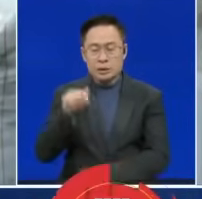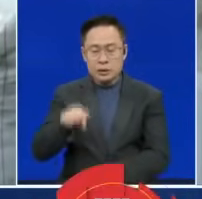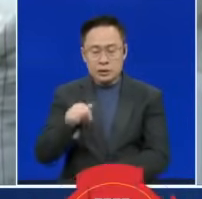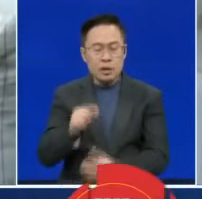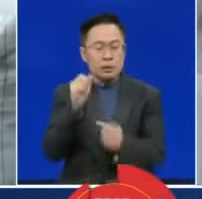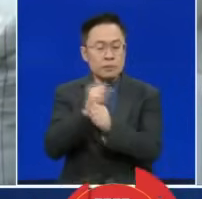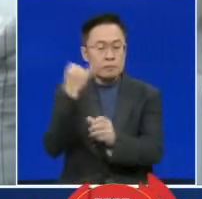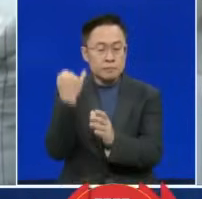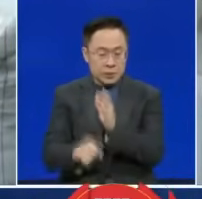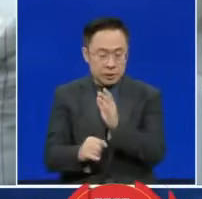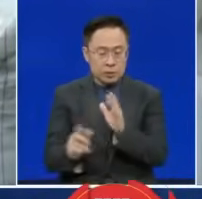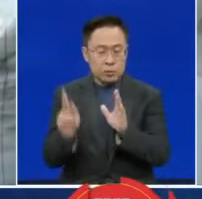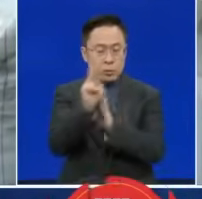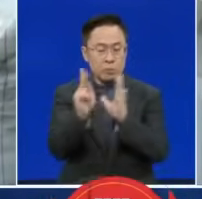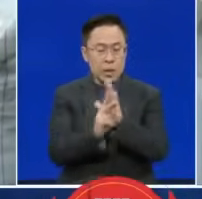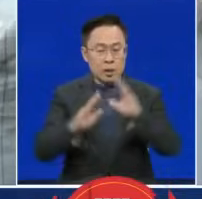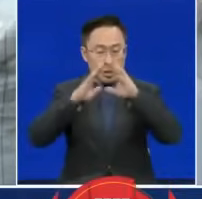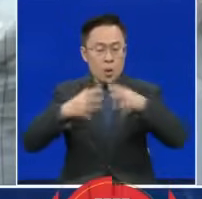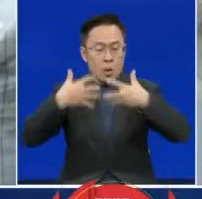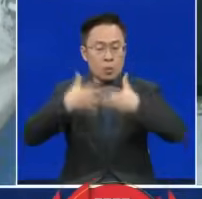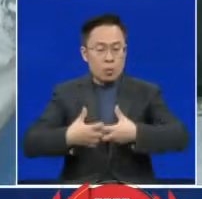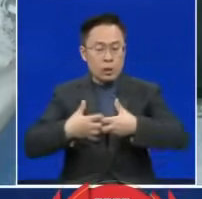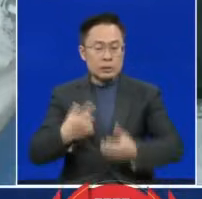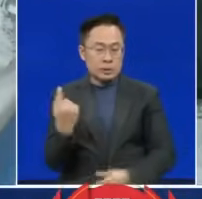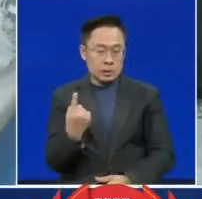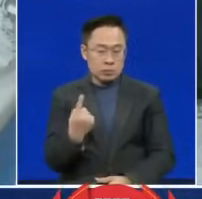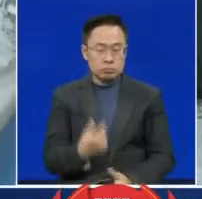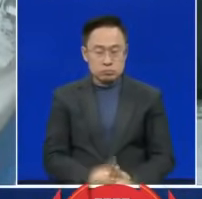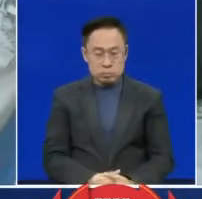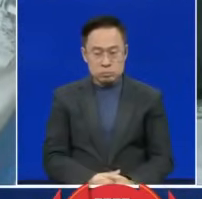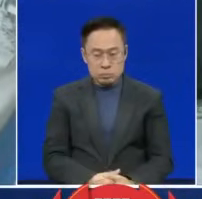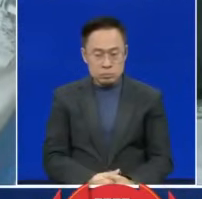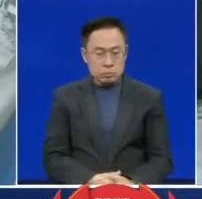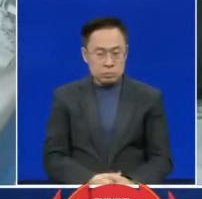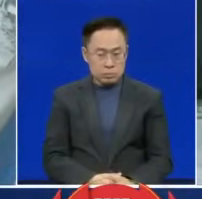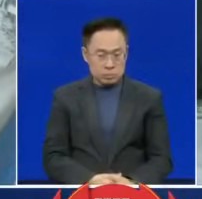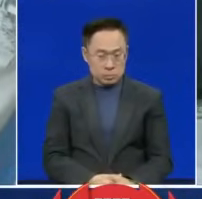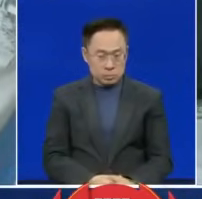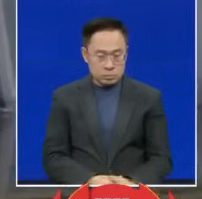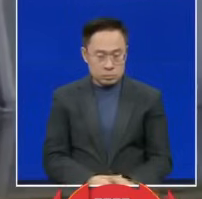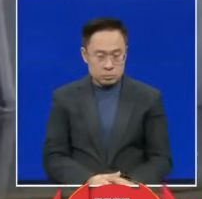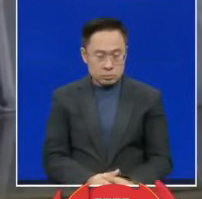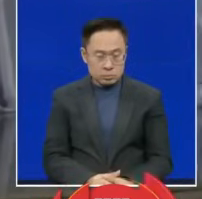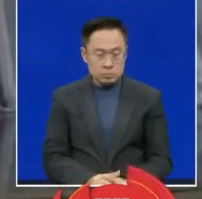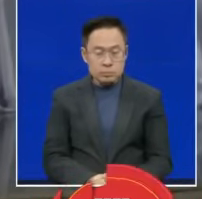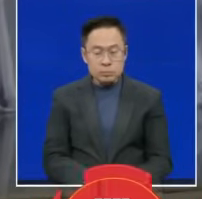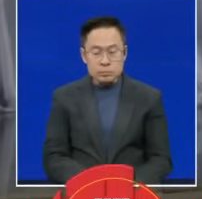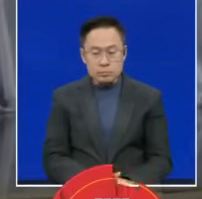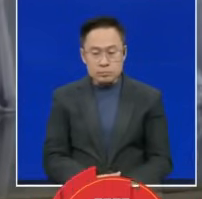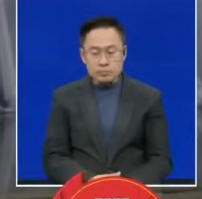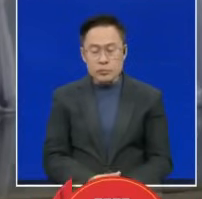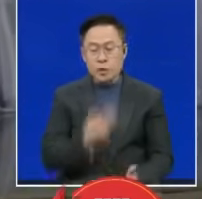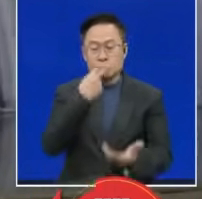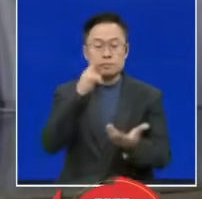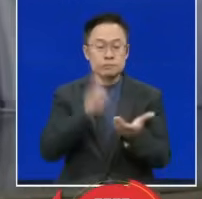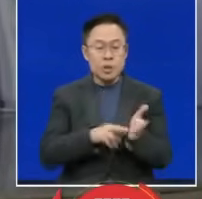แค่ผิดพรบโรงงานเท่านั้นเองฮะอ่ะเดี๋ยวลองฟังครับกับใช่ครับในเมื่อครั้งแรกออกหมาย